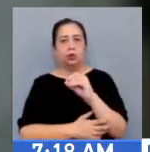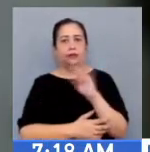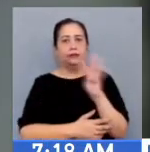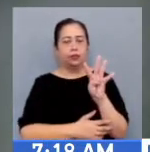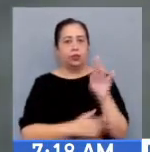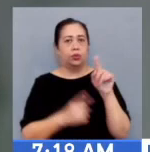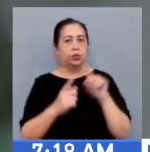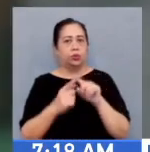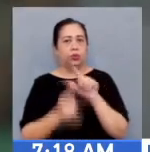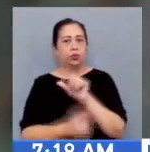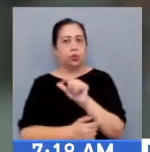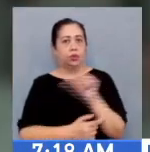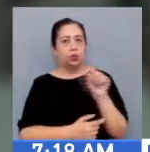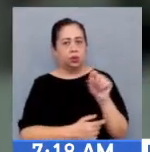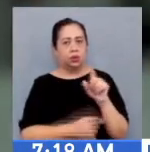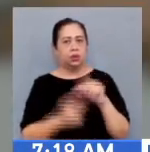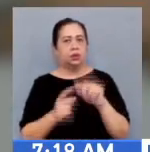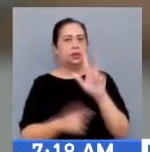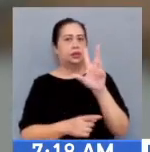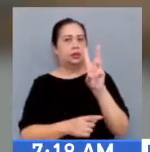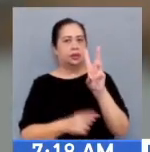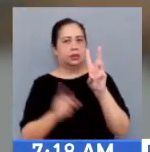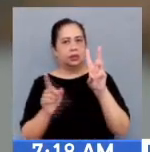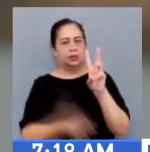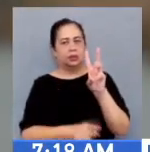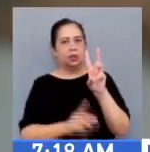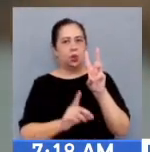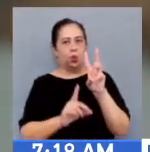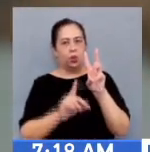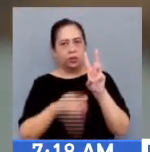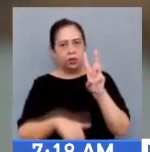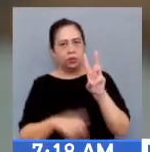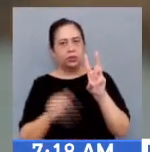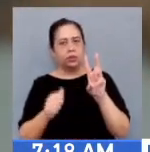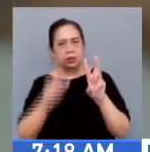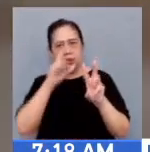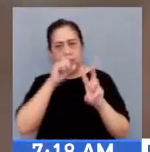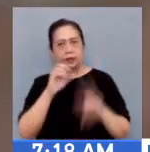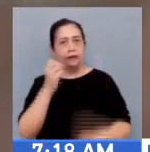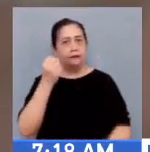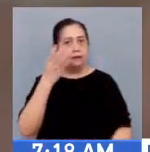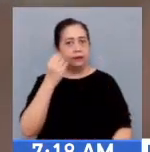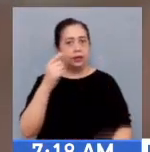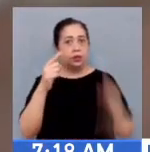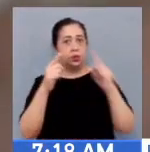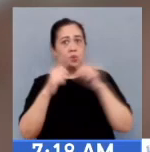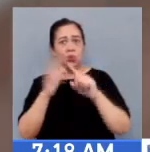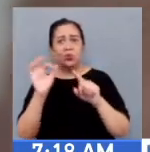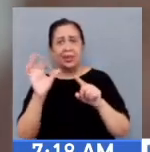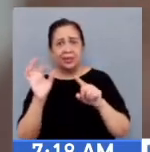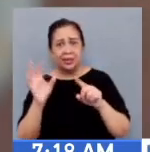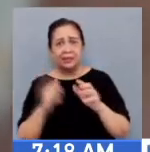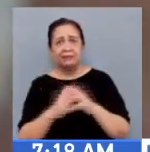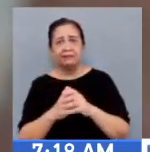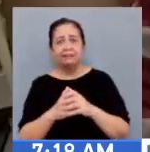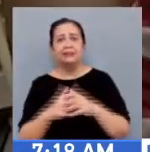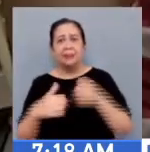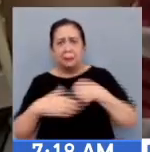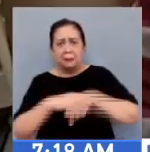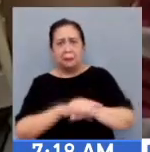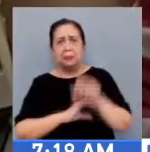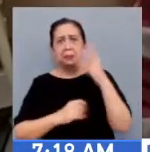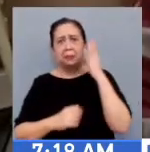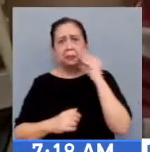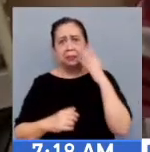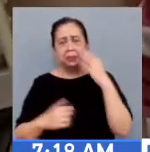2020, 36 sa bawat 1,000 Pilipinong edad 15 hanggang 19 ay nanganak na.